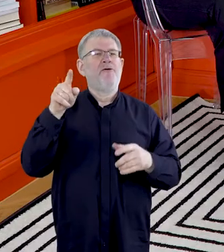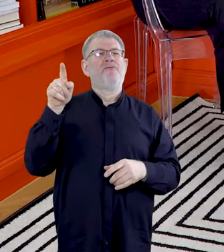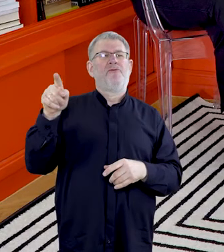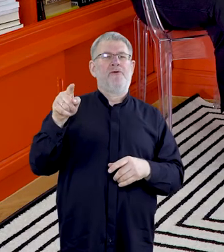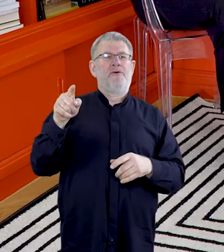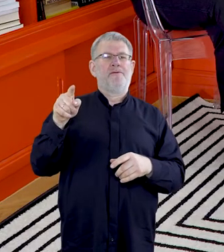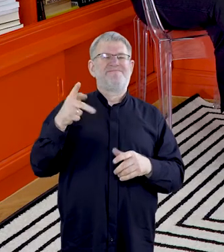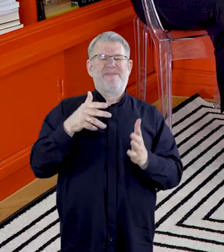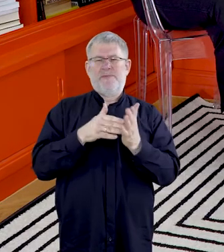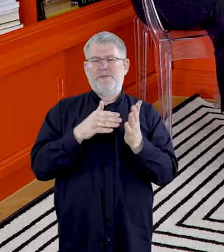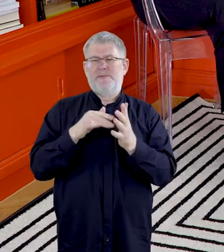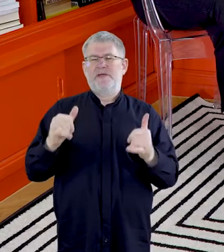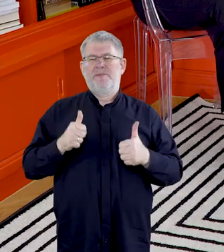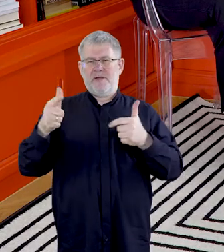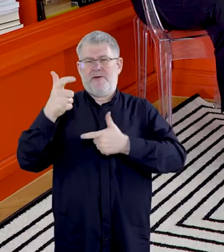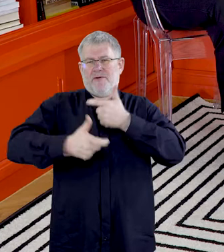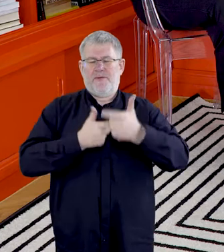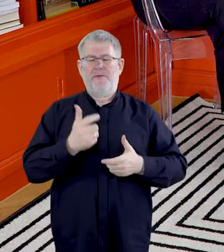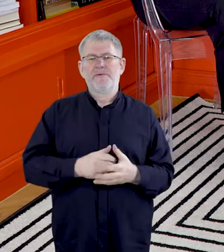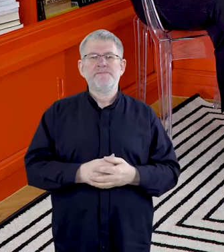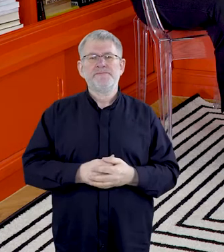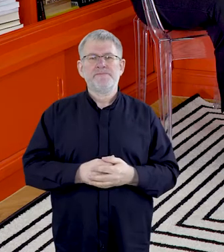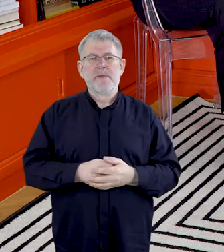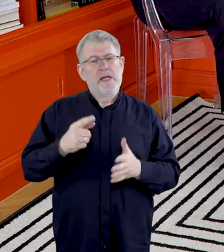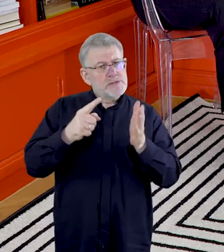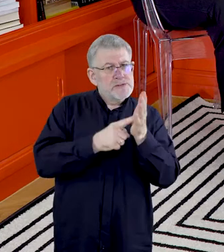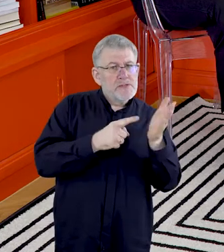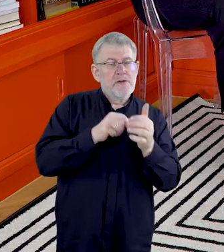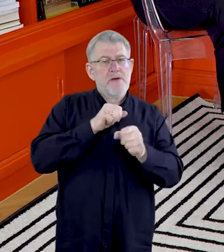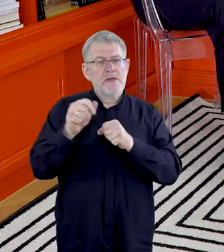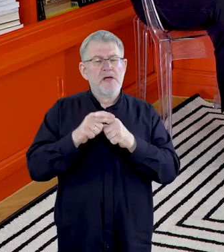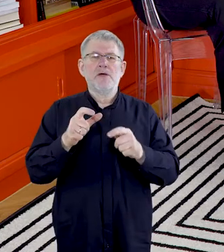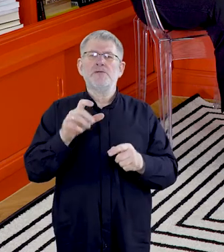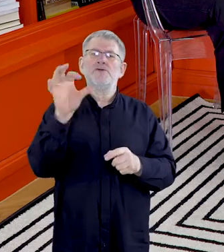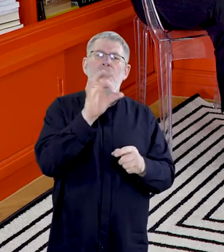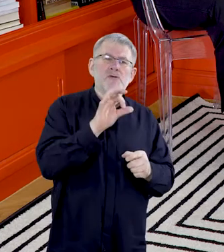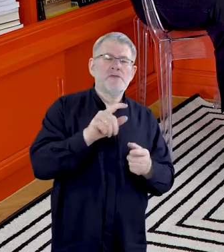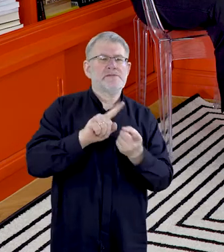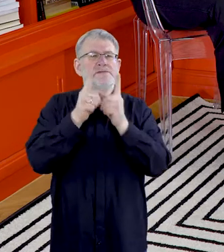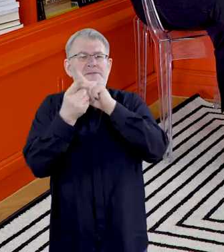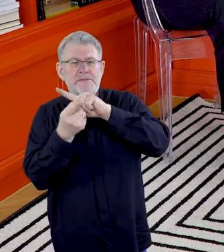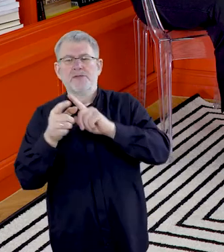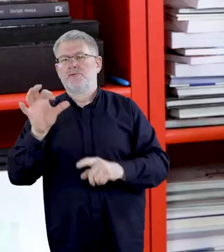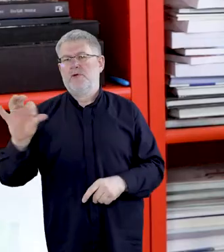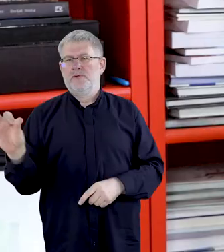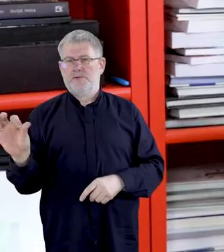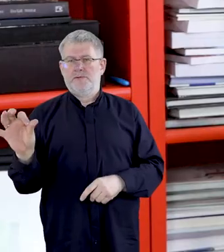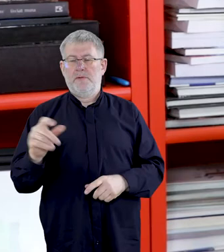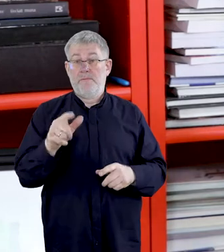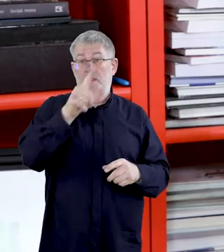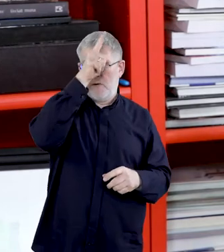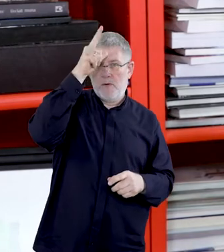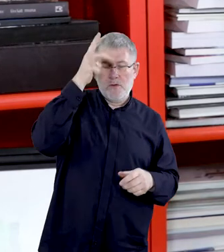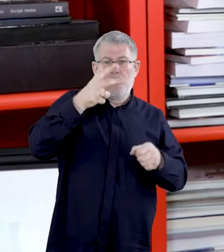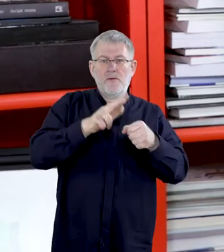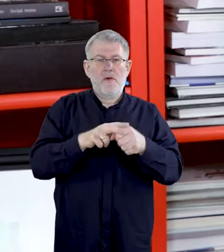to niekoniecznie jest potrzebne, żeby w taki sposób robić. Często jest tak, że coś za coś. I w związku z tym, że ludzie,